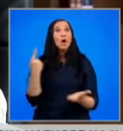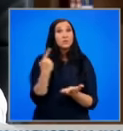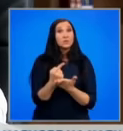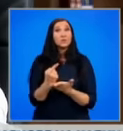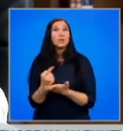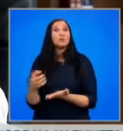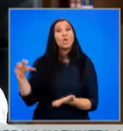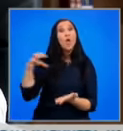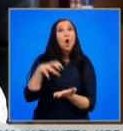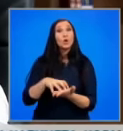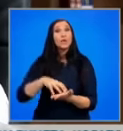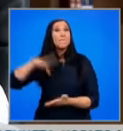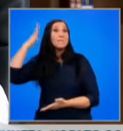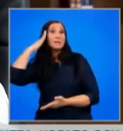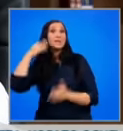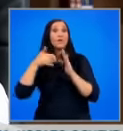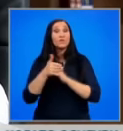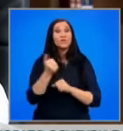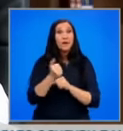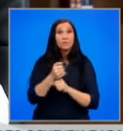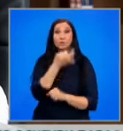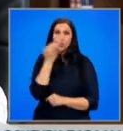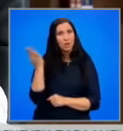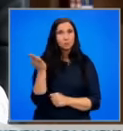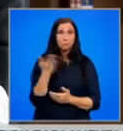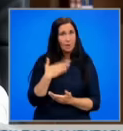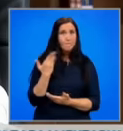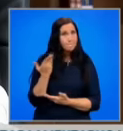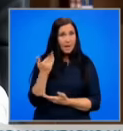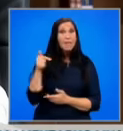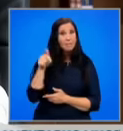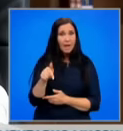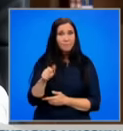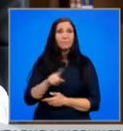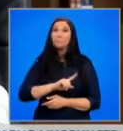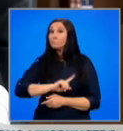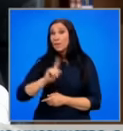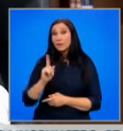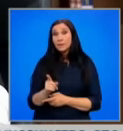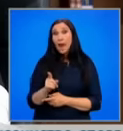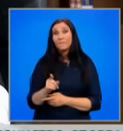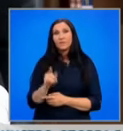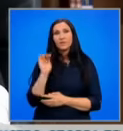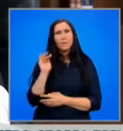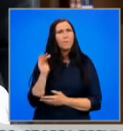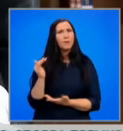на Министерството на вътрешните работи. В случая те са били на лице. Не следва да бъдат,